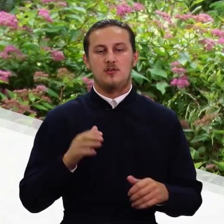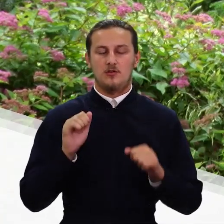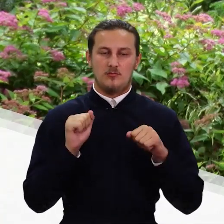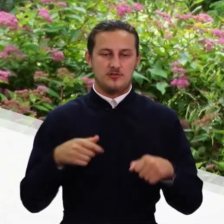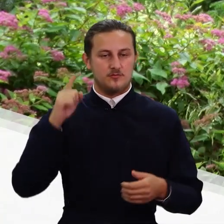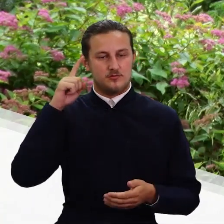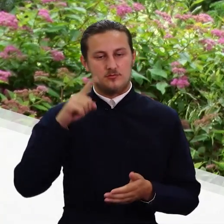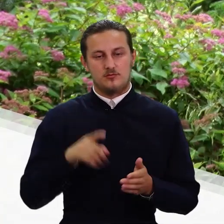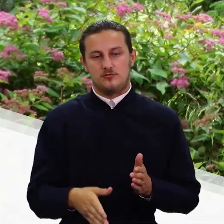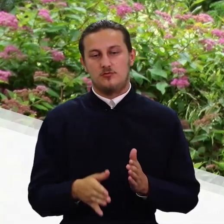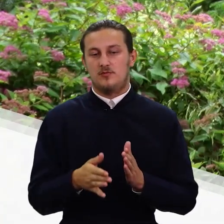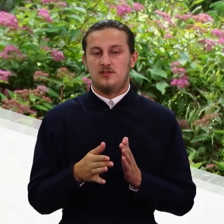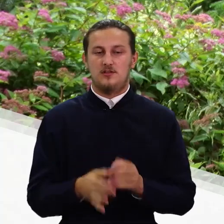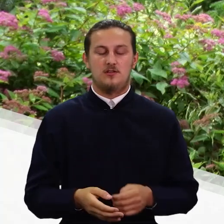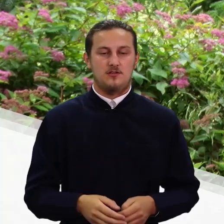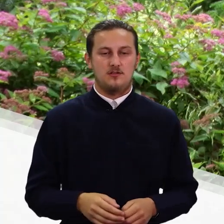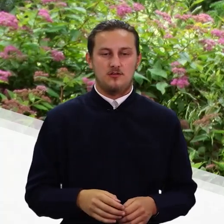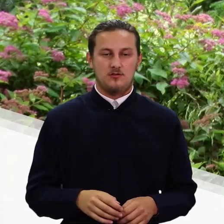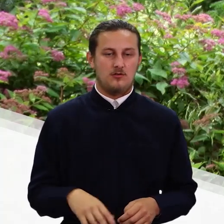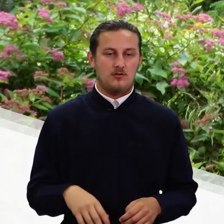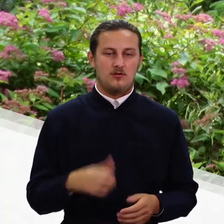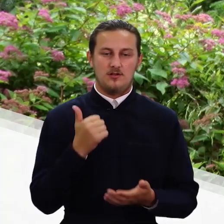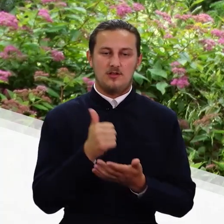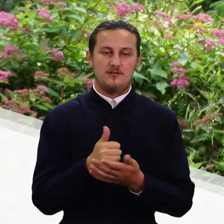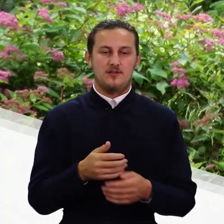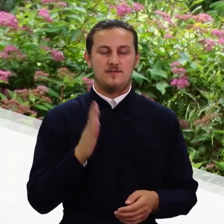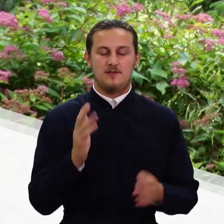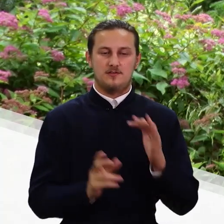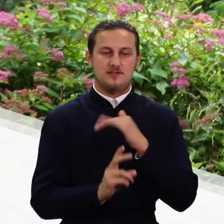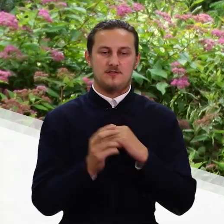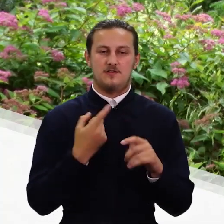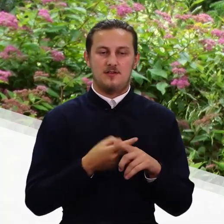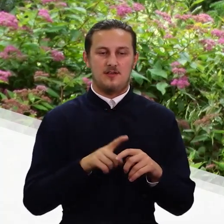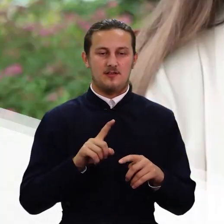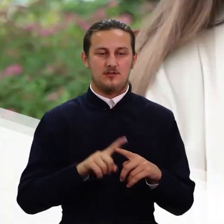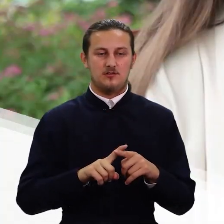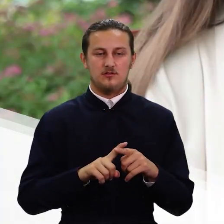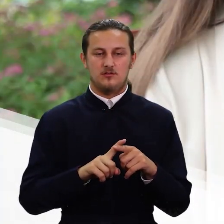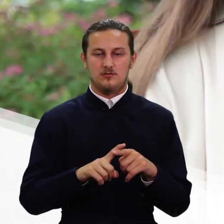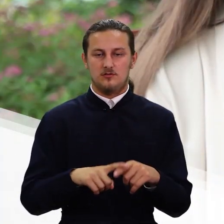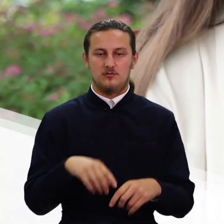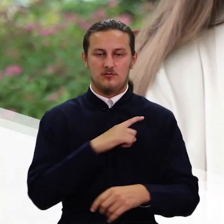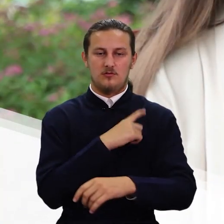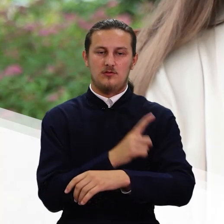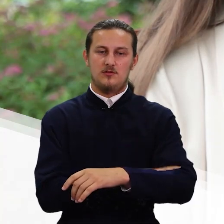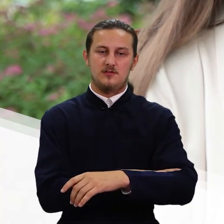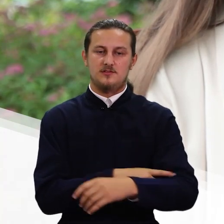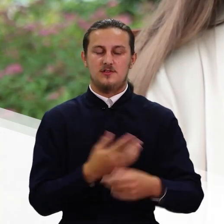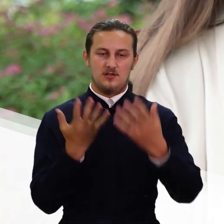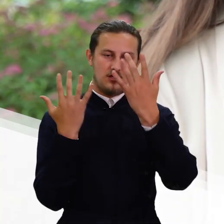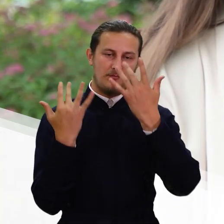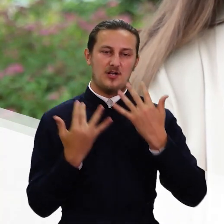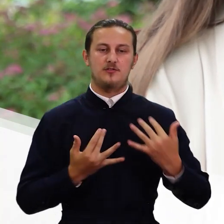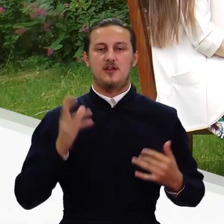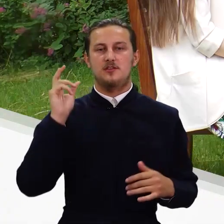99% життя церкви – це є дія благодаті Божої. І щоб зрозуміти іноді речі, які відбуваються в нас у просторі